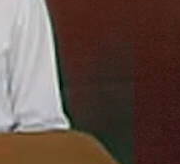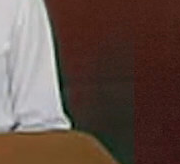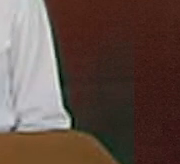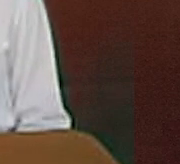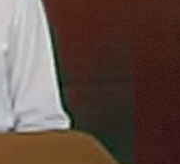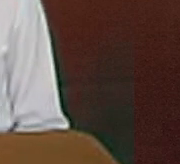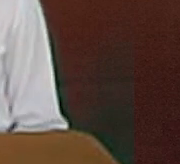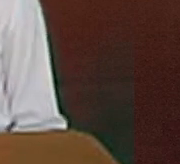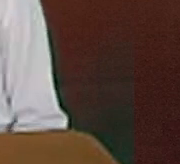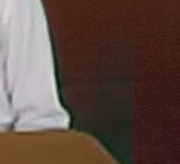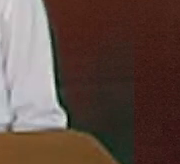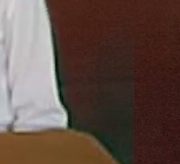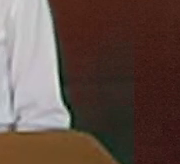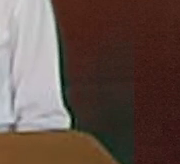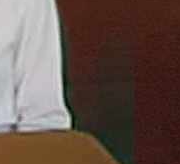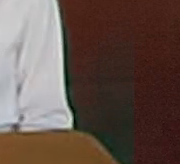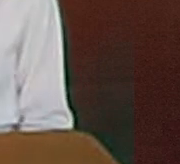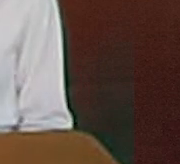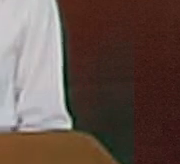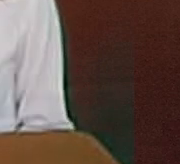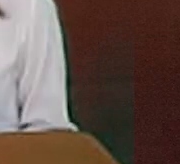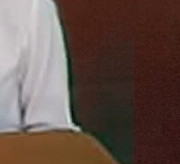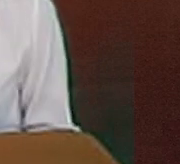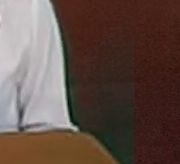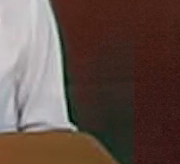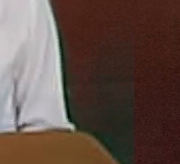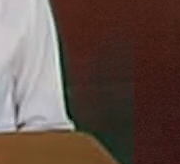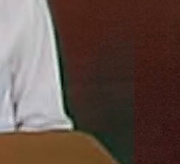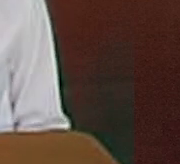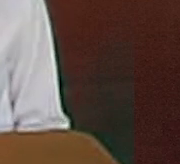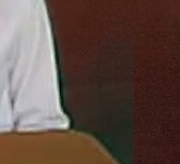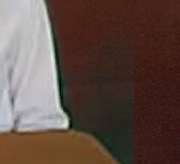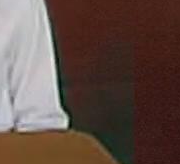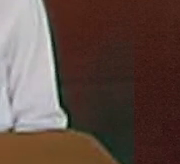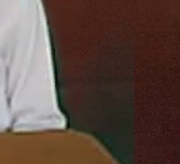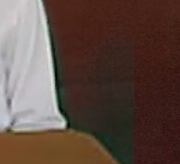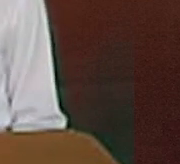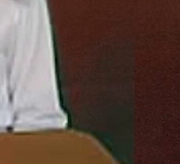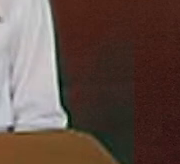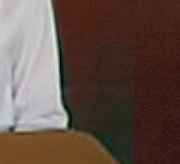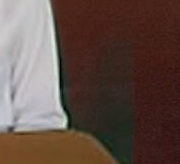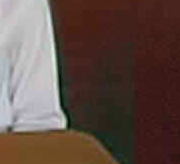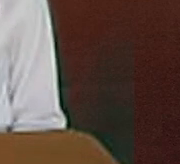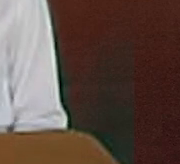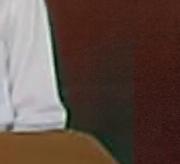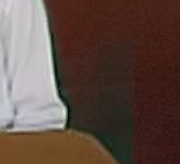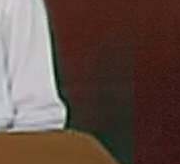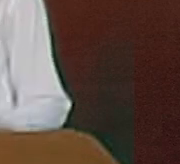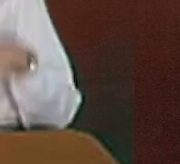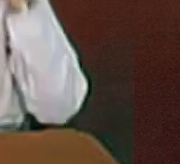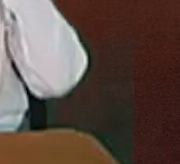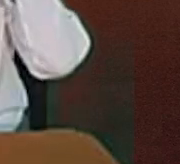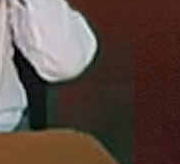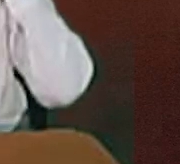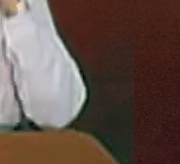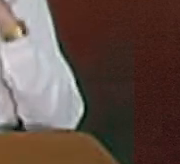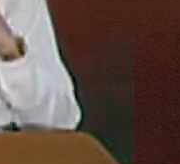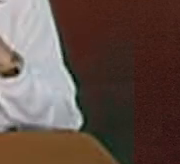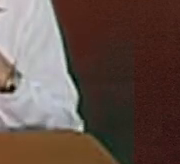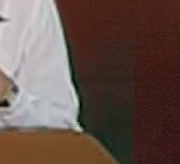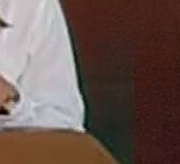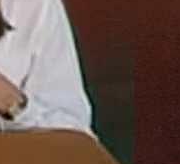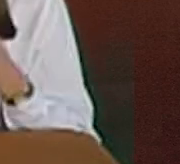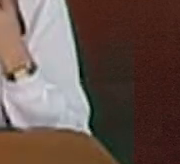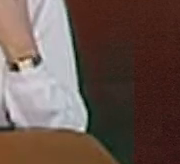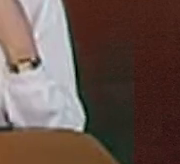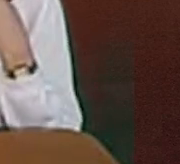yan. Tapos, pag-edit mo ako ng mga pictures, gawin mo silang Instagrammable para bongga yung feed ko sa IG. Eh, ang